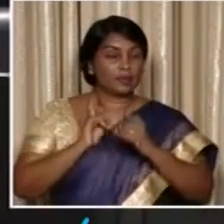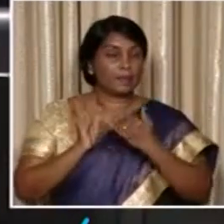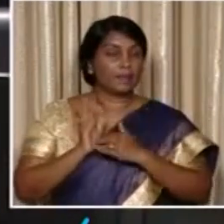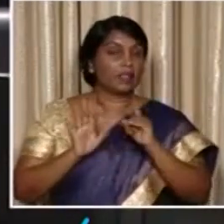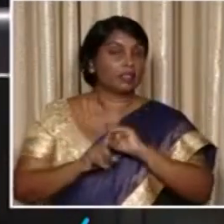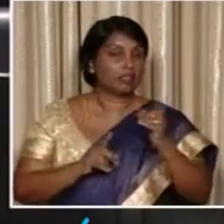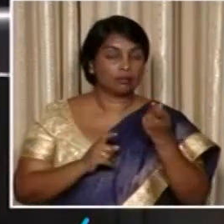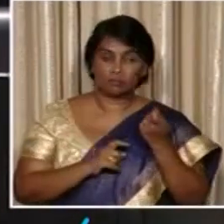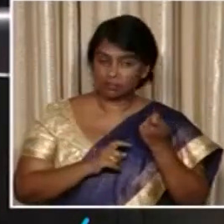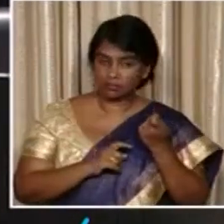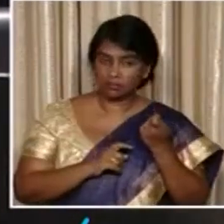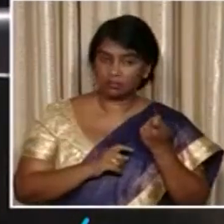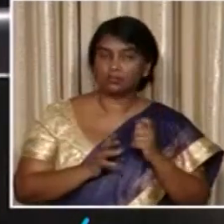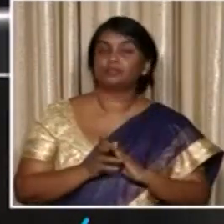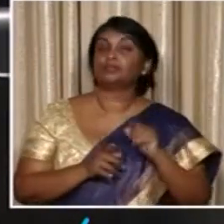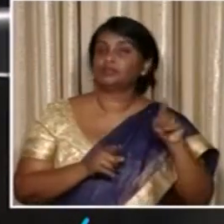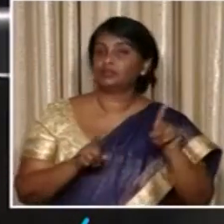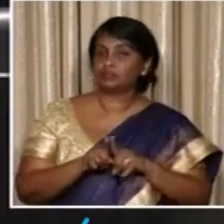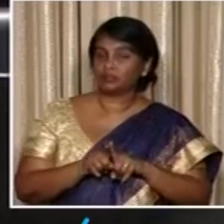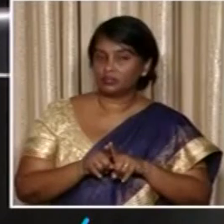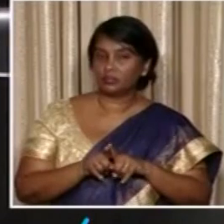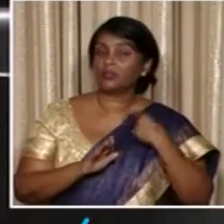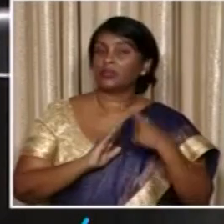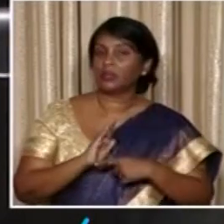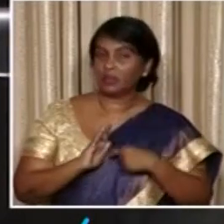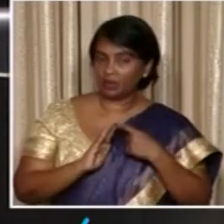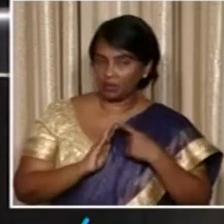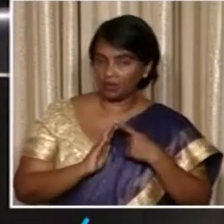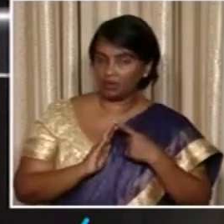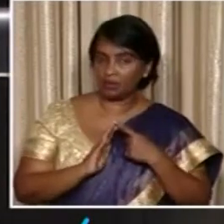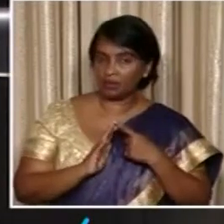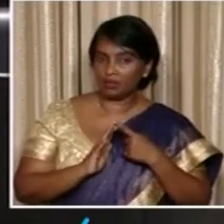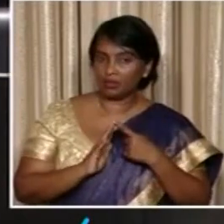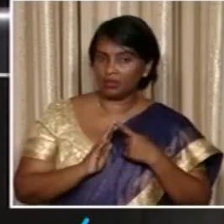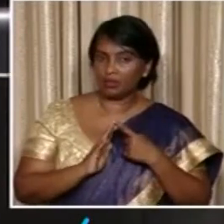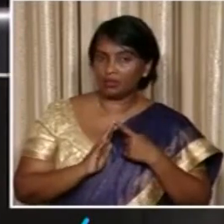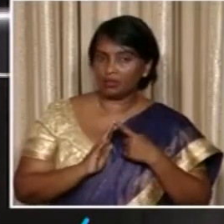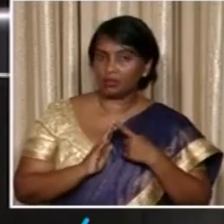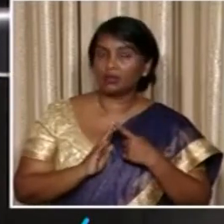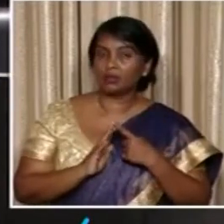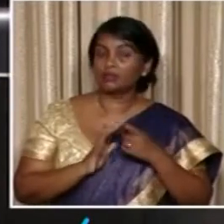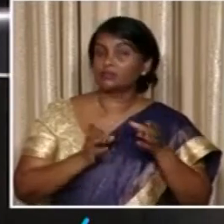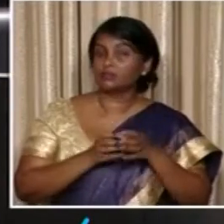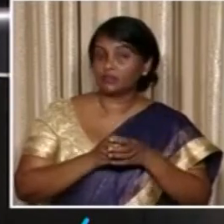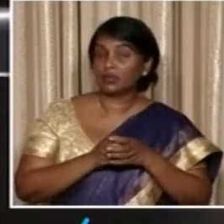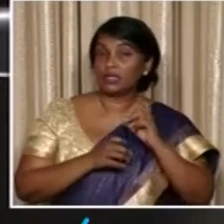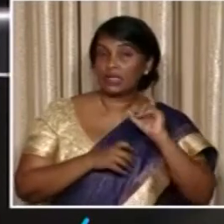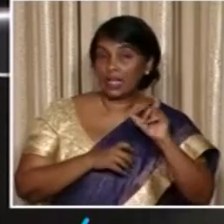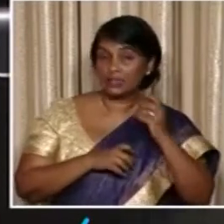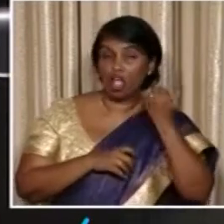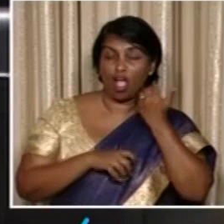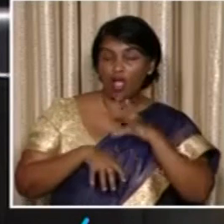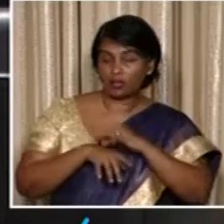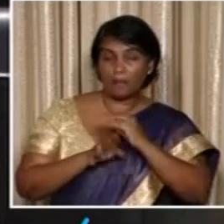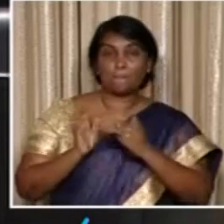10ක මුදලක්. ඒ වගේම ශ්‍රී ලංකා ශ්‍රී ලංකා පිළිකා සංගමයට සඳහා